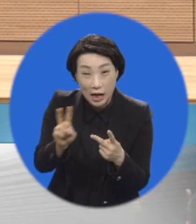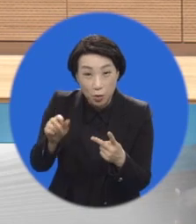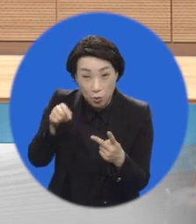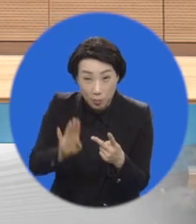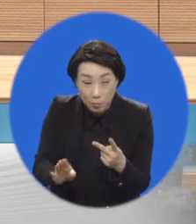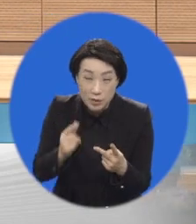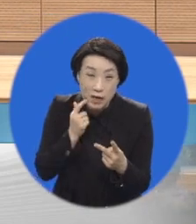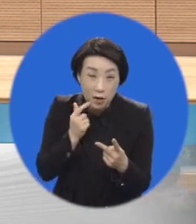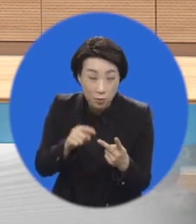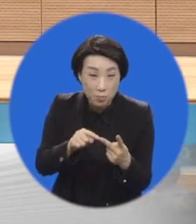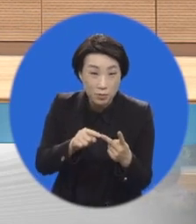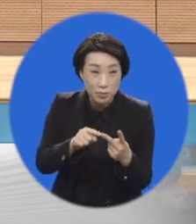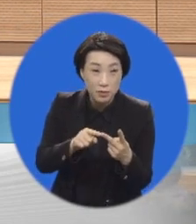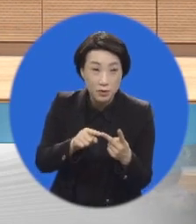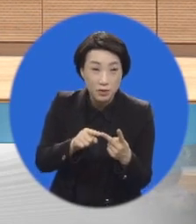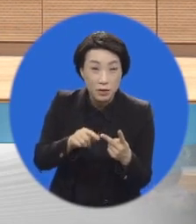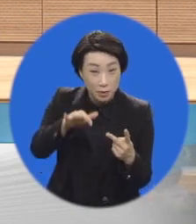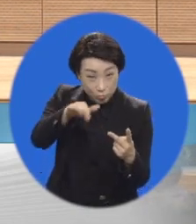너